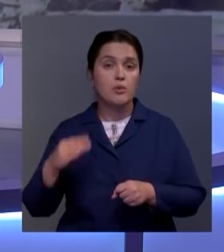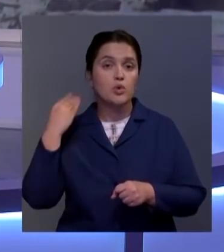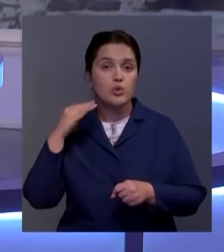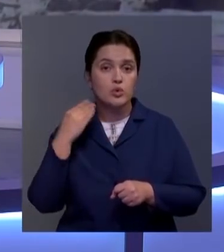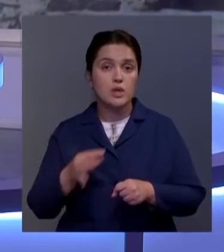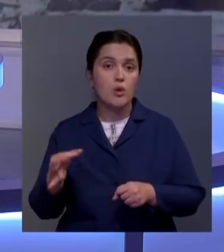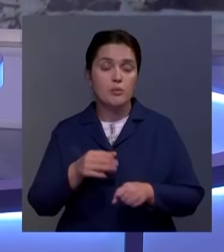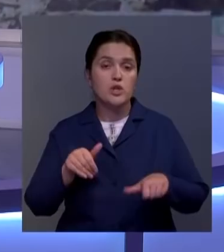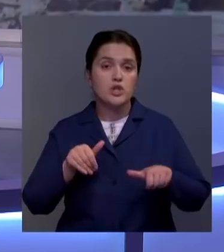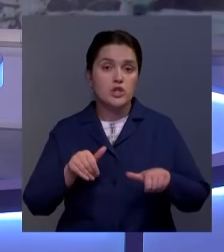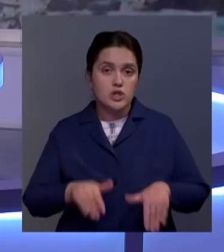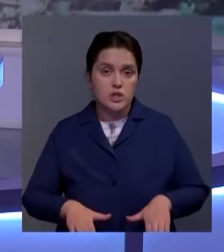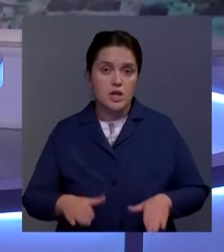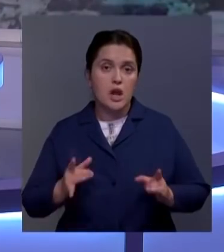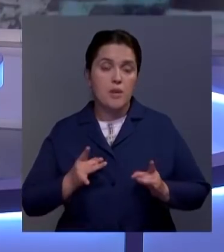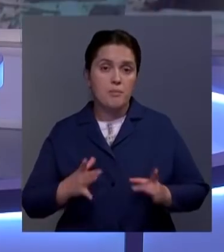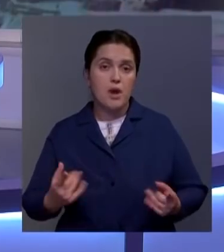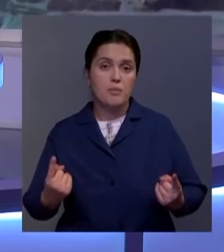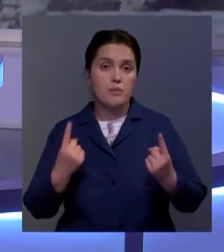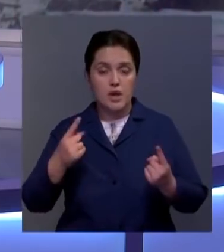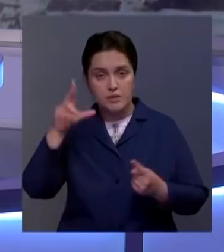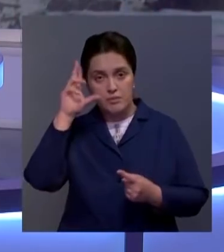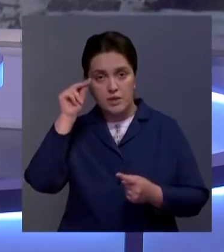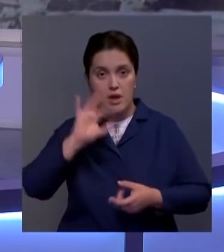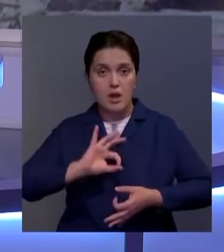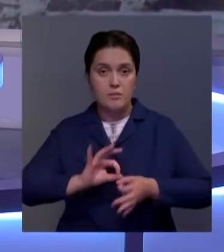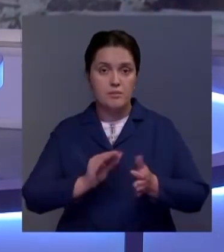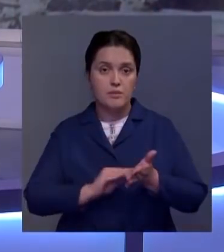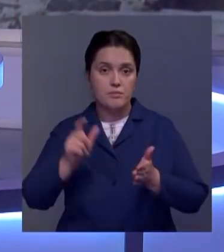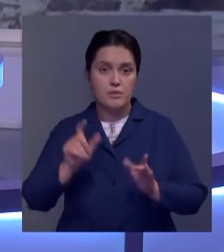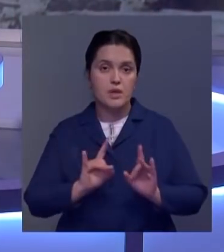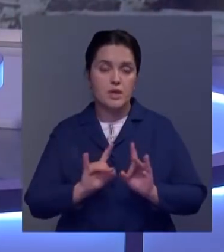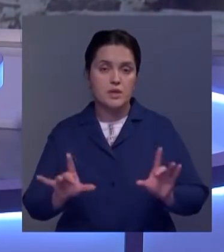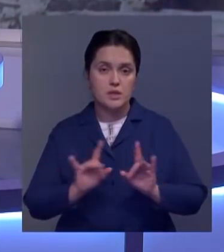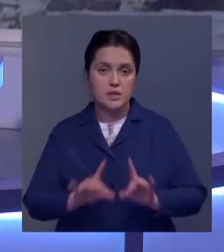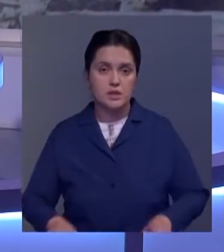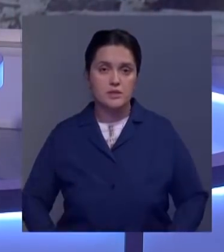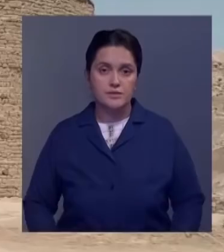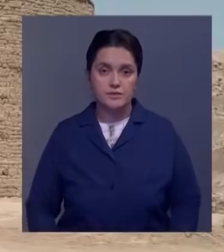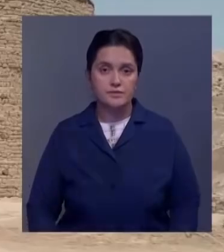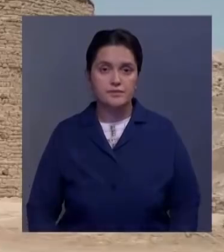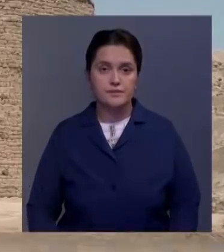Отырарском районе Туркестанской области решили по-особому отпраздновать юбилейную дату. Подробности у Рауля Габитова.